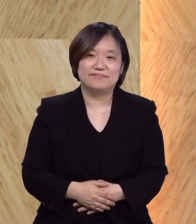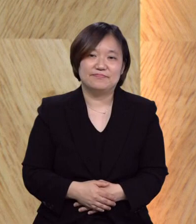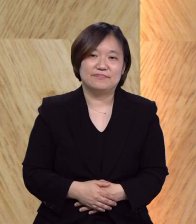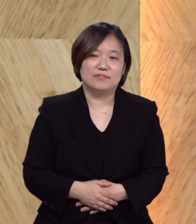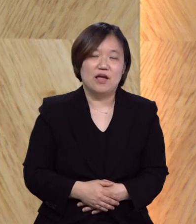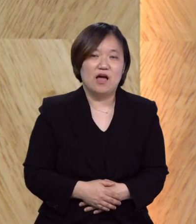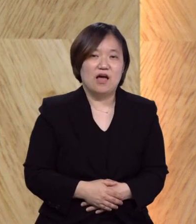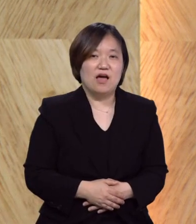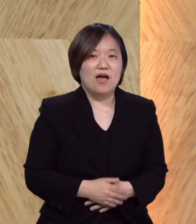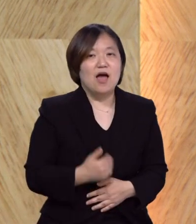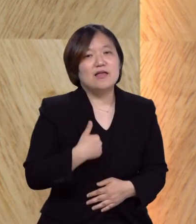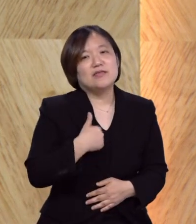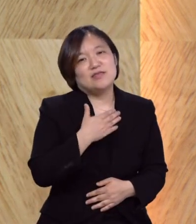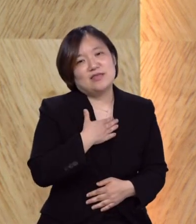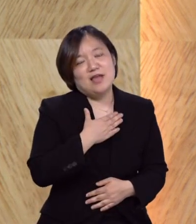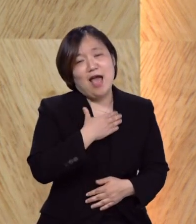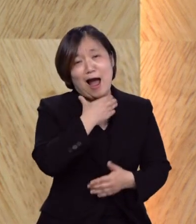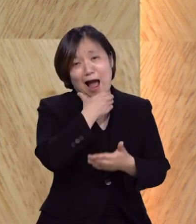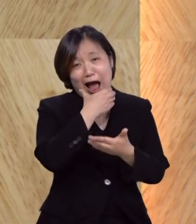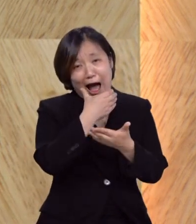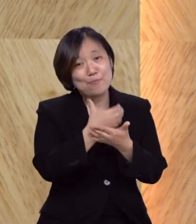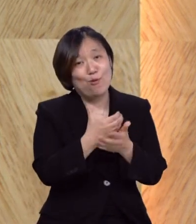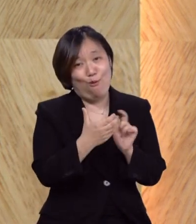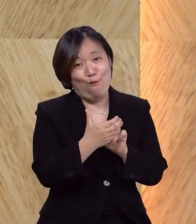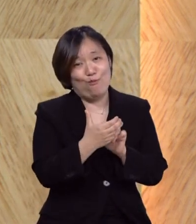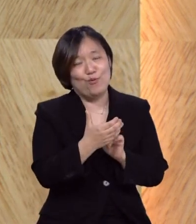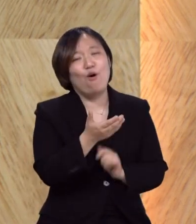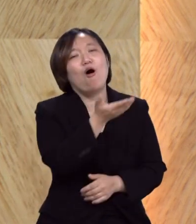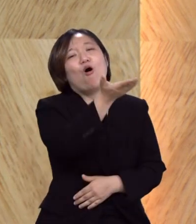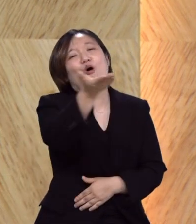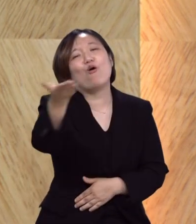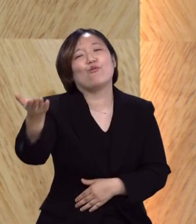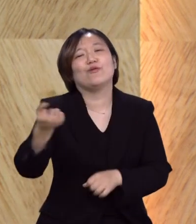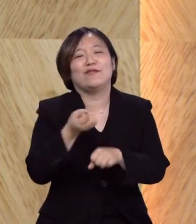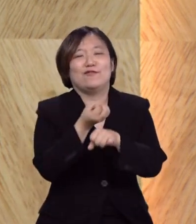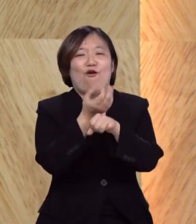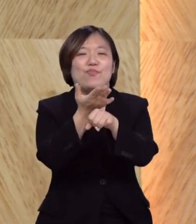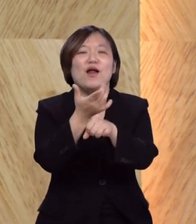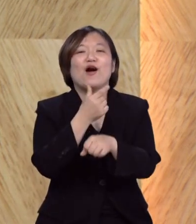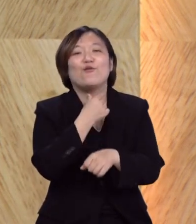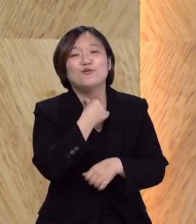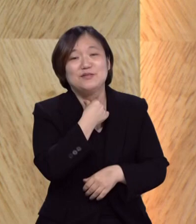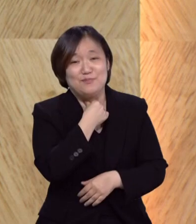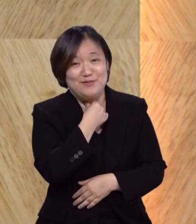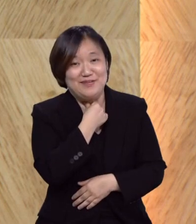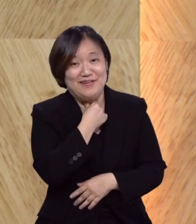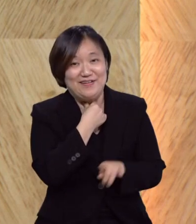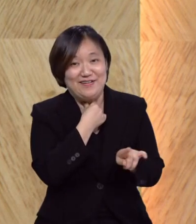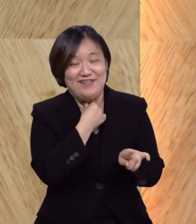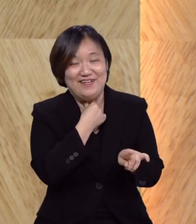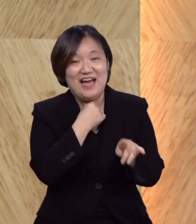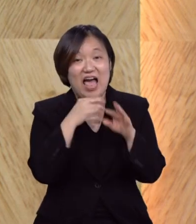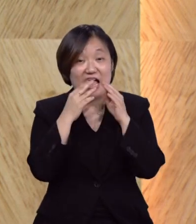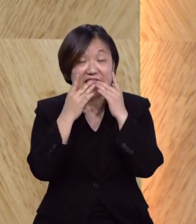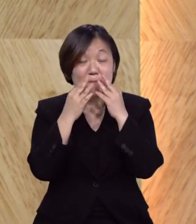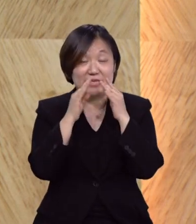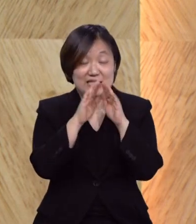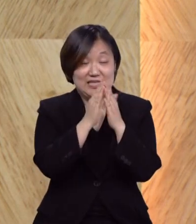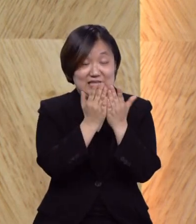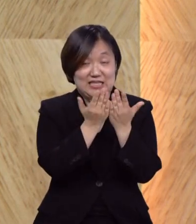제가 느꼈던요 감동을 여러분들에게 좀 전해드리고 싶어서 그 월간 해인지